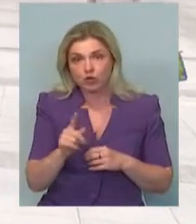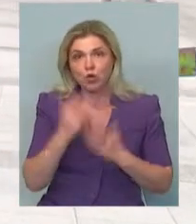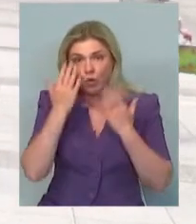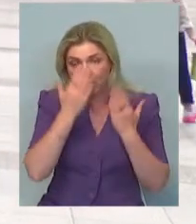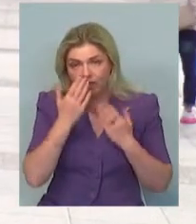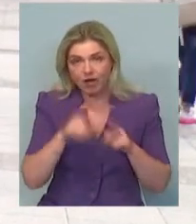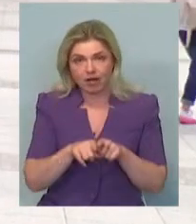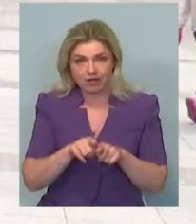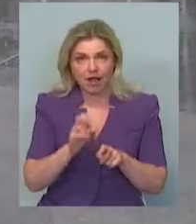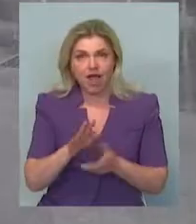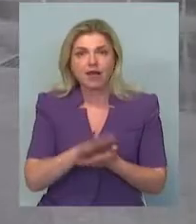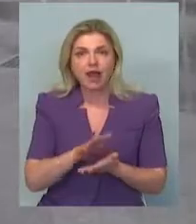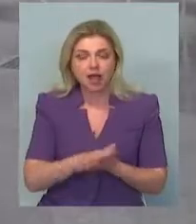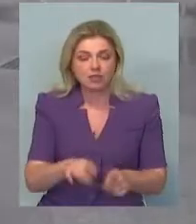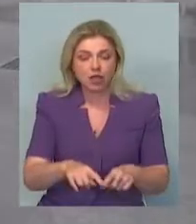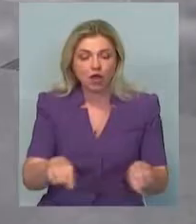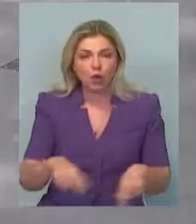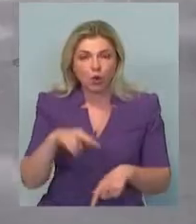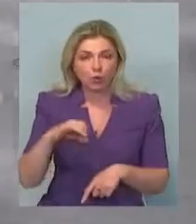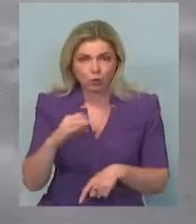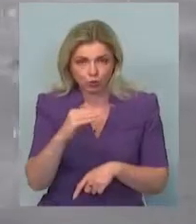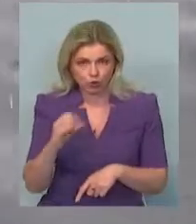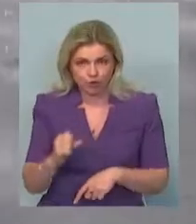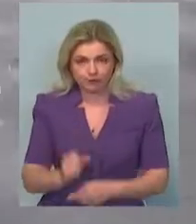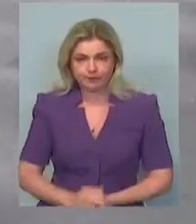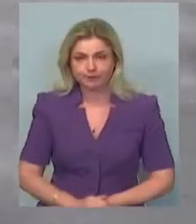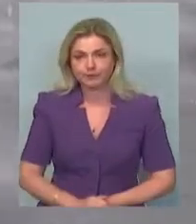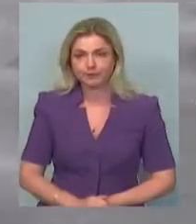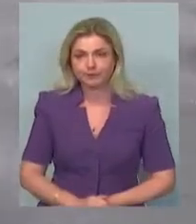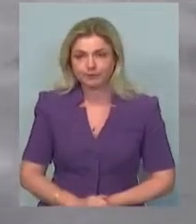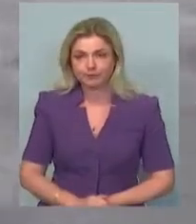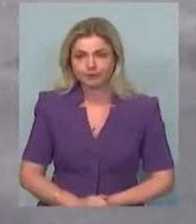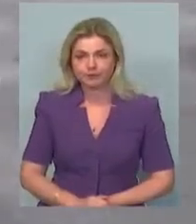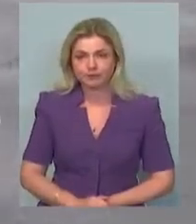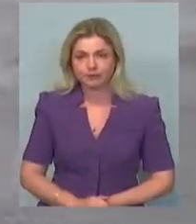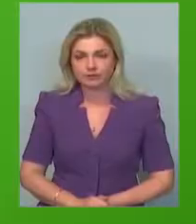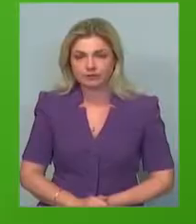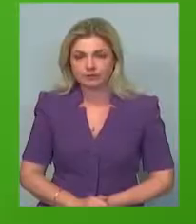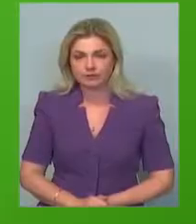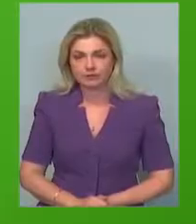вмитися в брудній калюжі. Світлана Кльосова, Василь Філімон. Новини на Суспільному. Миколаїв.